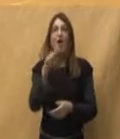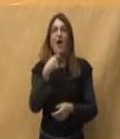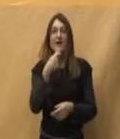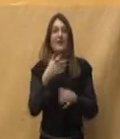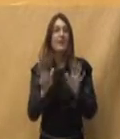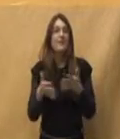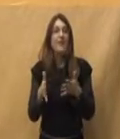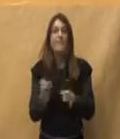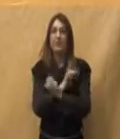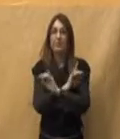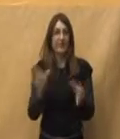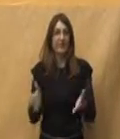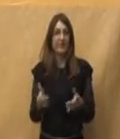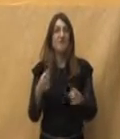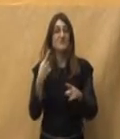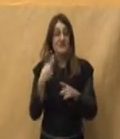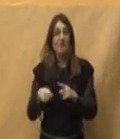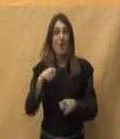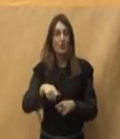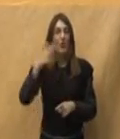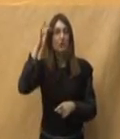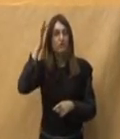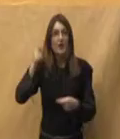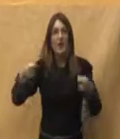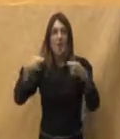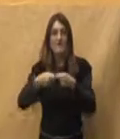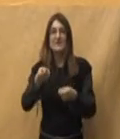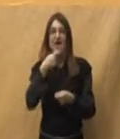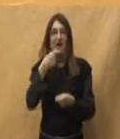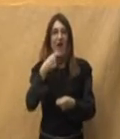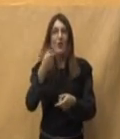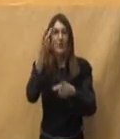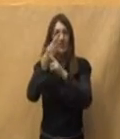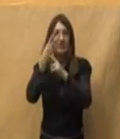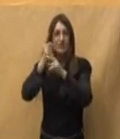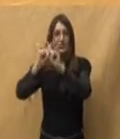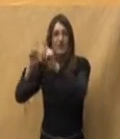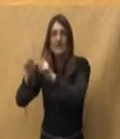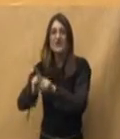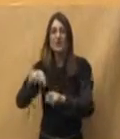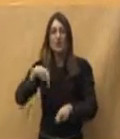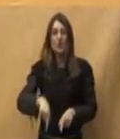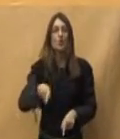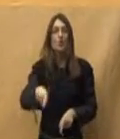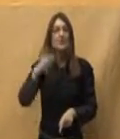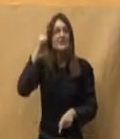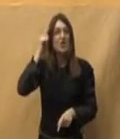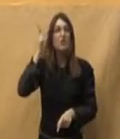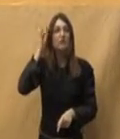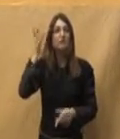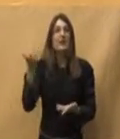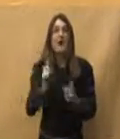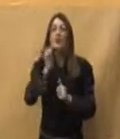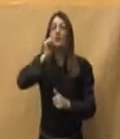nema nikako. Zbog toga briga za hranu u mnogim zemljama, pa i u našoj, znači briga za